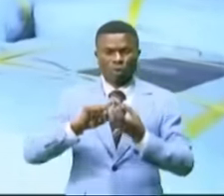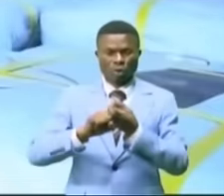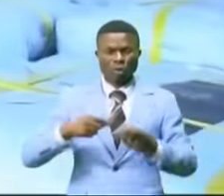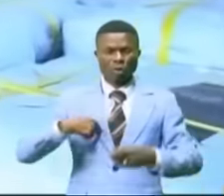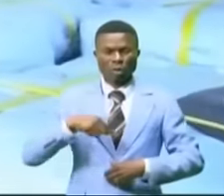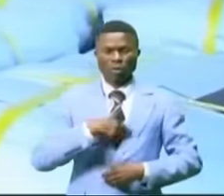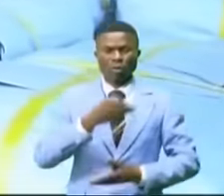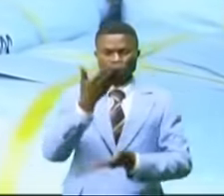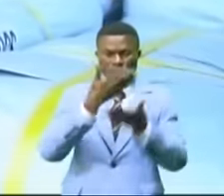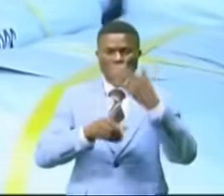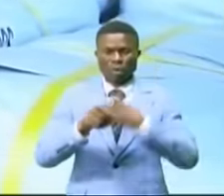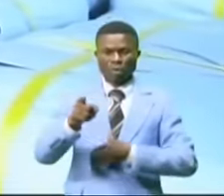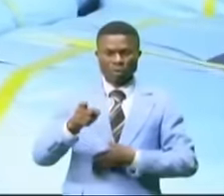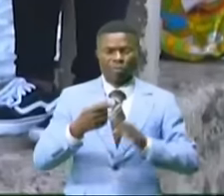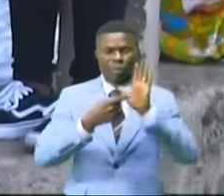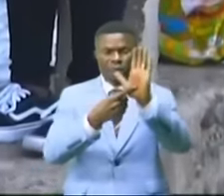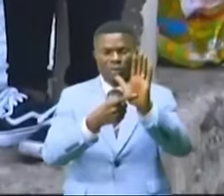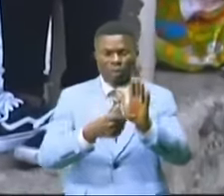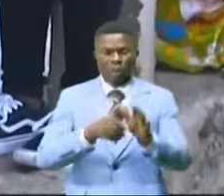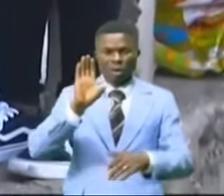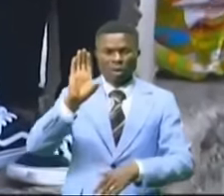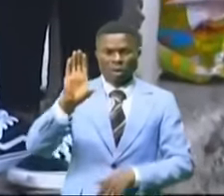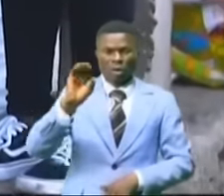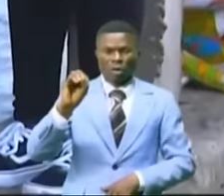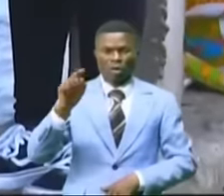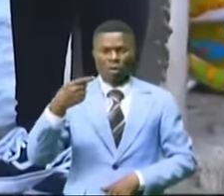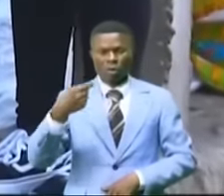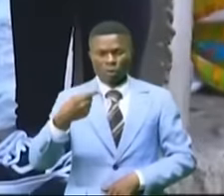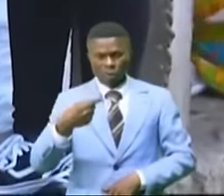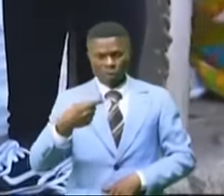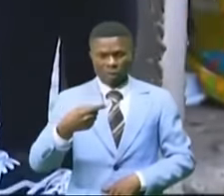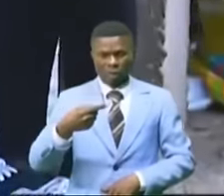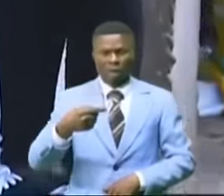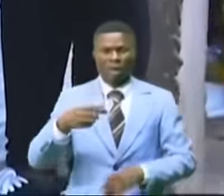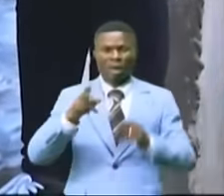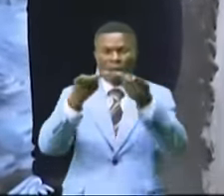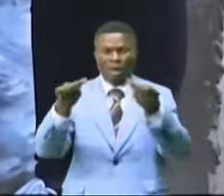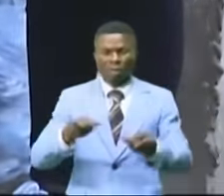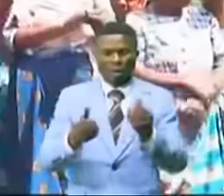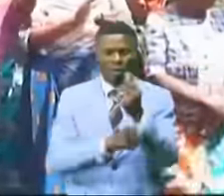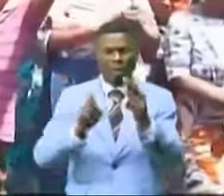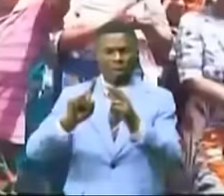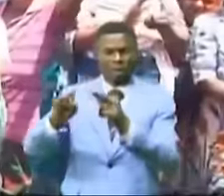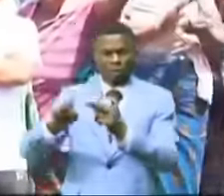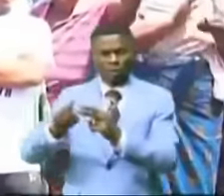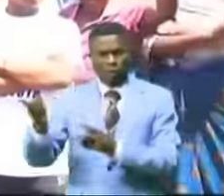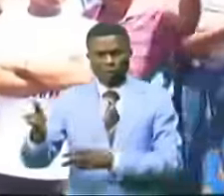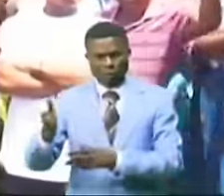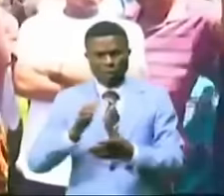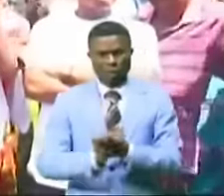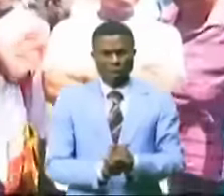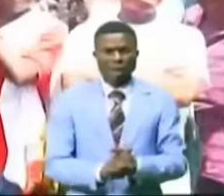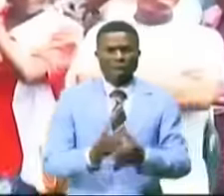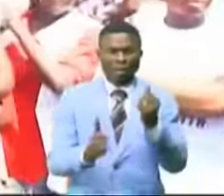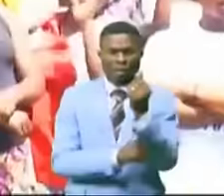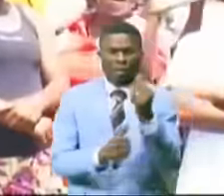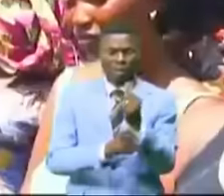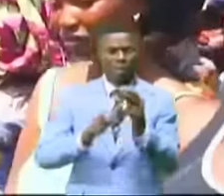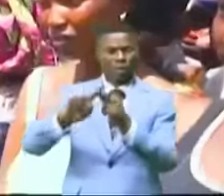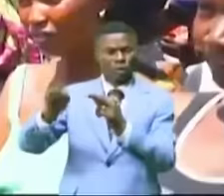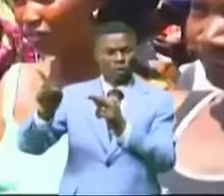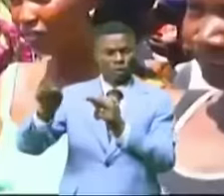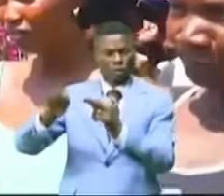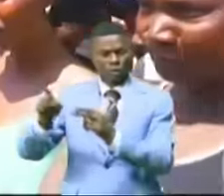vous représenter votre ONG Mutota dans le camp des réfugiés de Bouyimba. Les bénéficiaires, ces